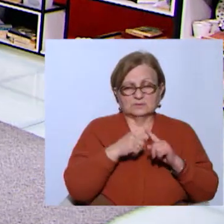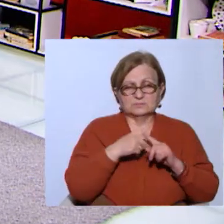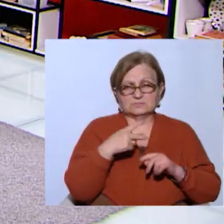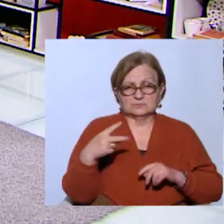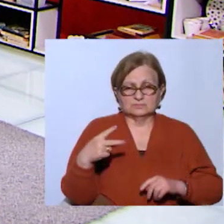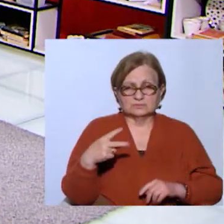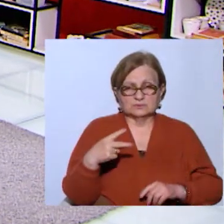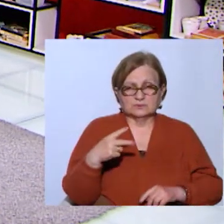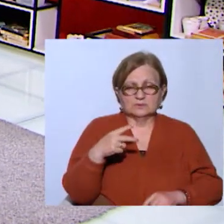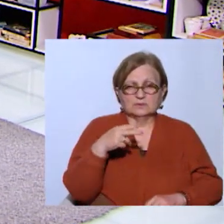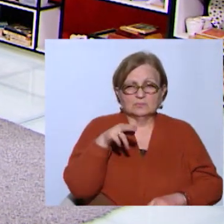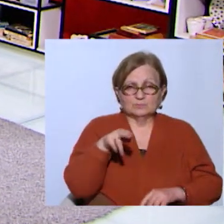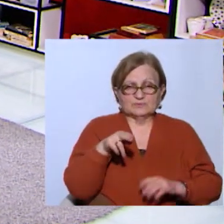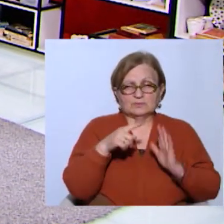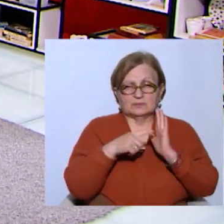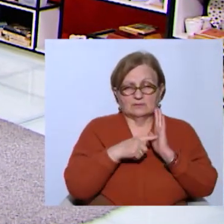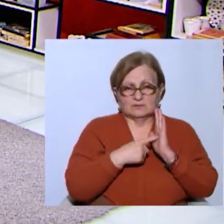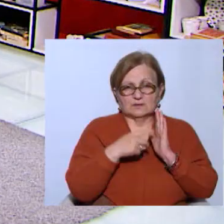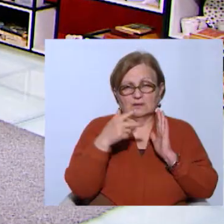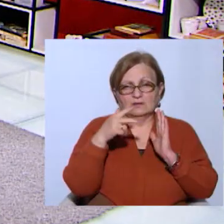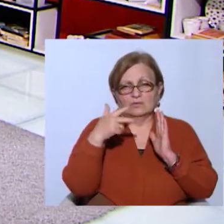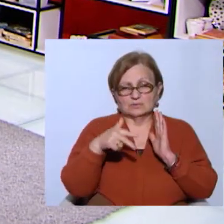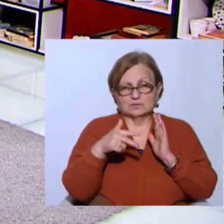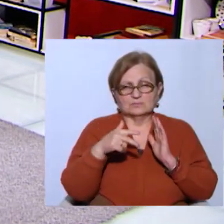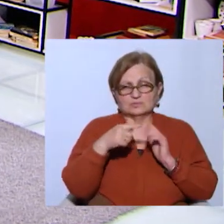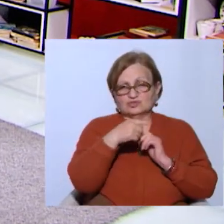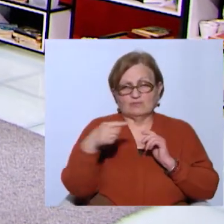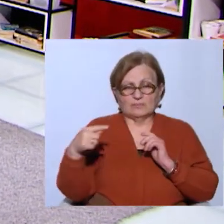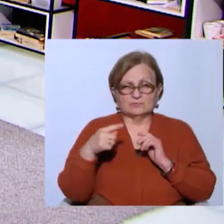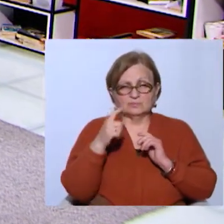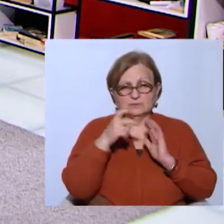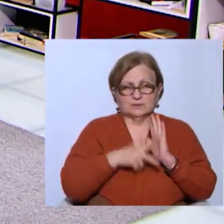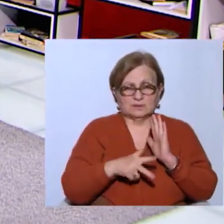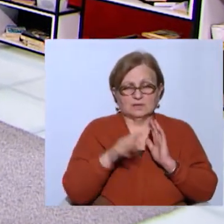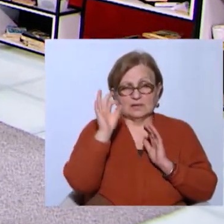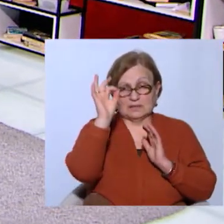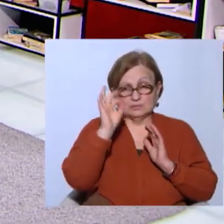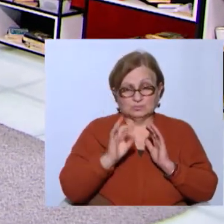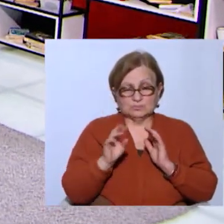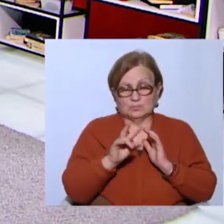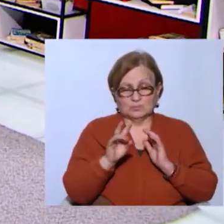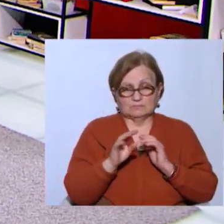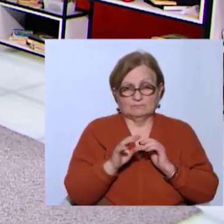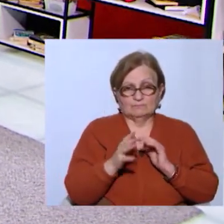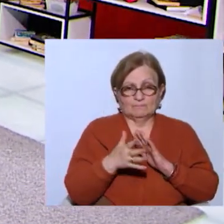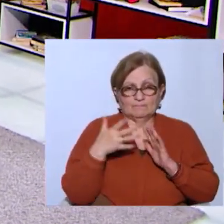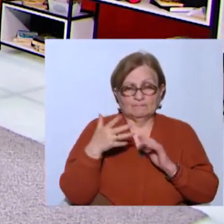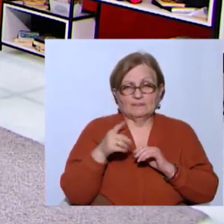უდრის π გავამრავლოთ 30-ზე შეფარდებული 180-თან. ხო, გრადუსები. ესე იგი გამოვიდა